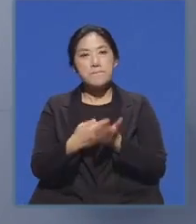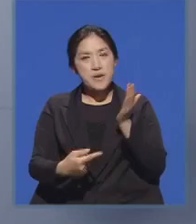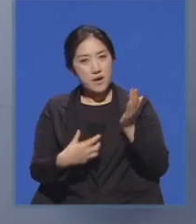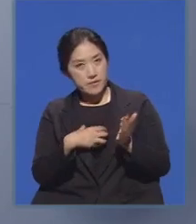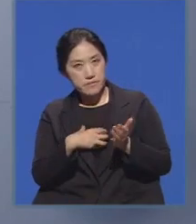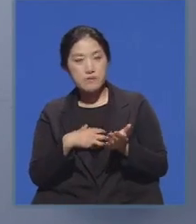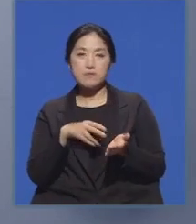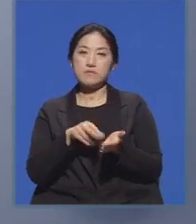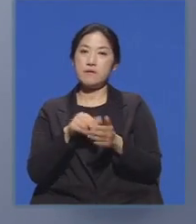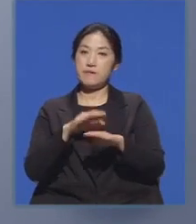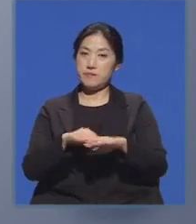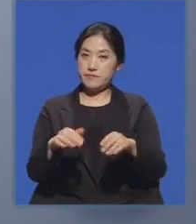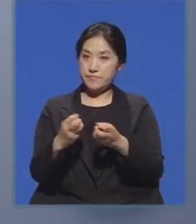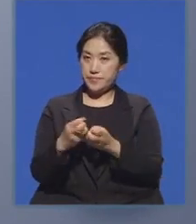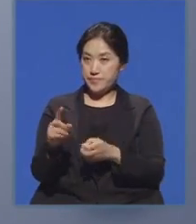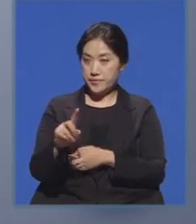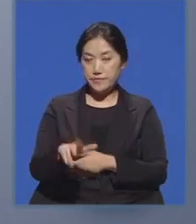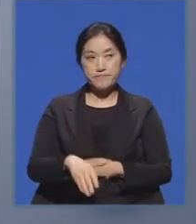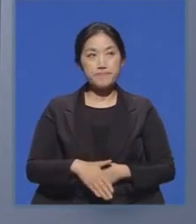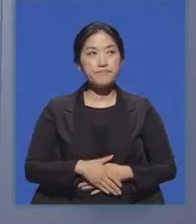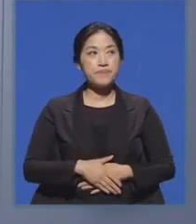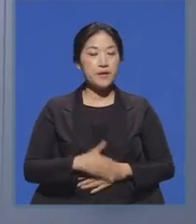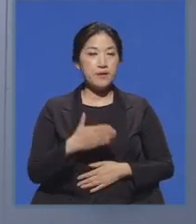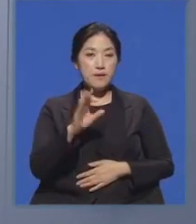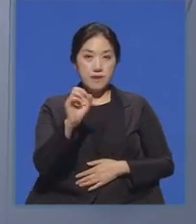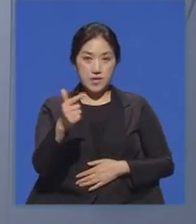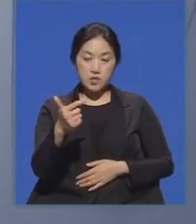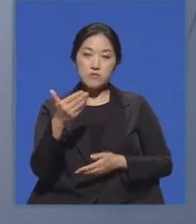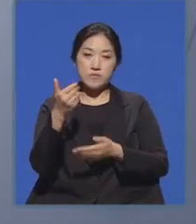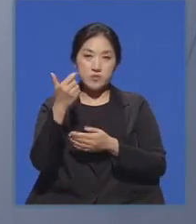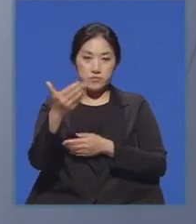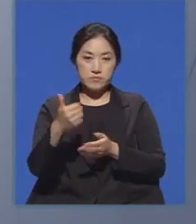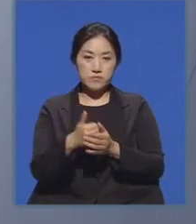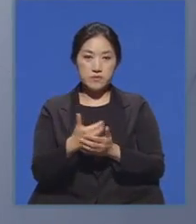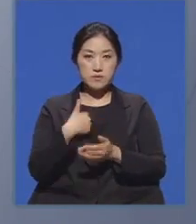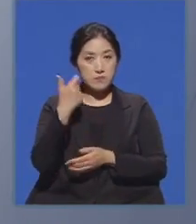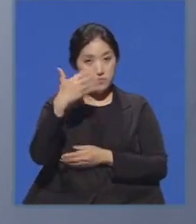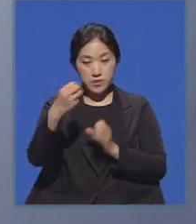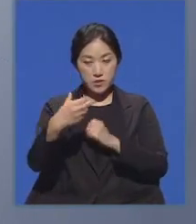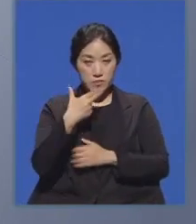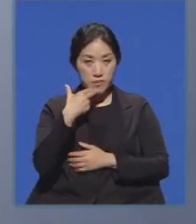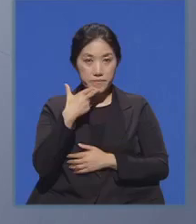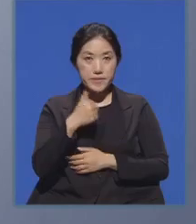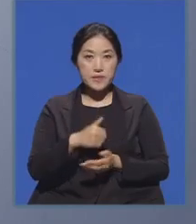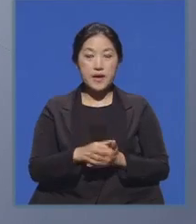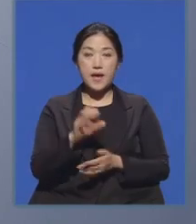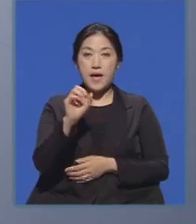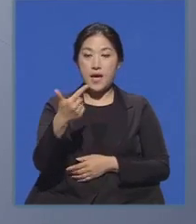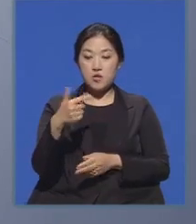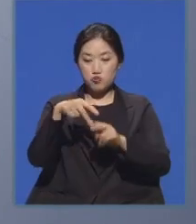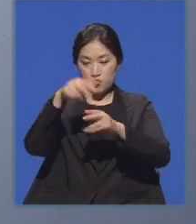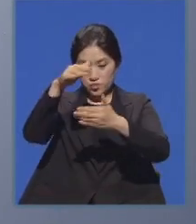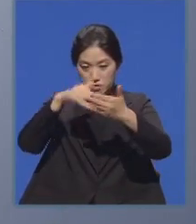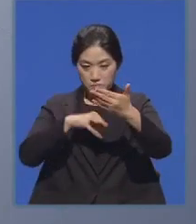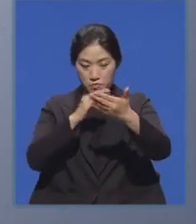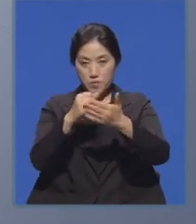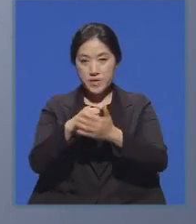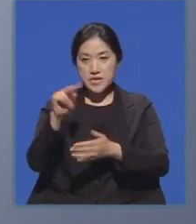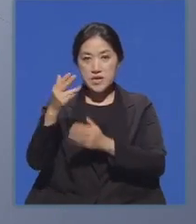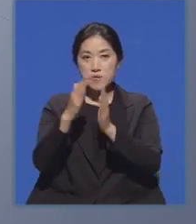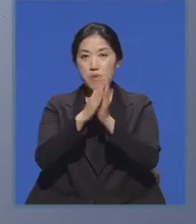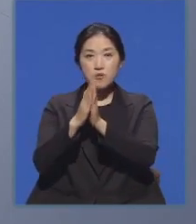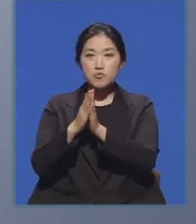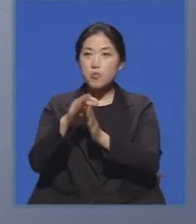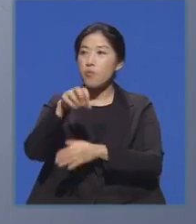대해서는 방안이 있으십니까? 안 후보님, 제가 재정문에는 답을 안 하시는데요. 안 후보님 말씀을 보면 200조